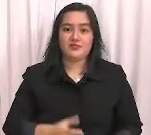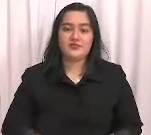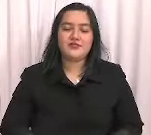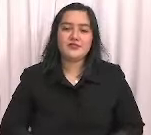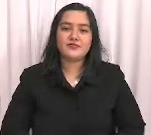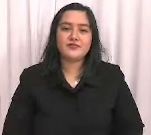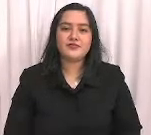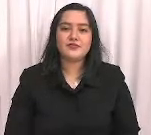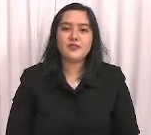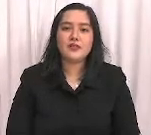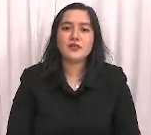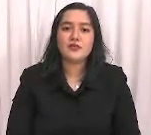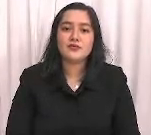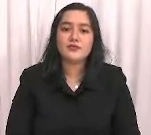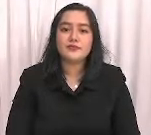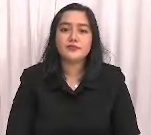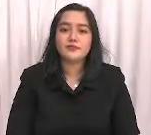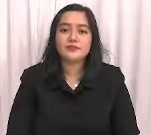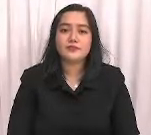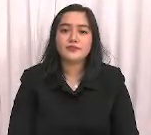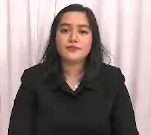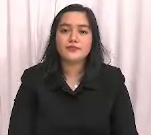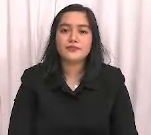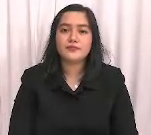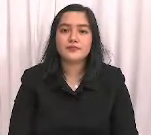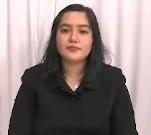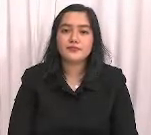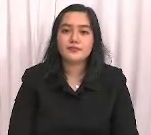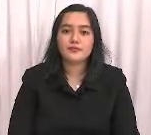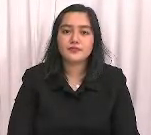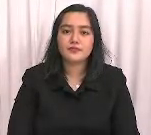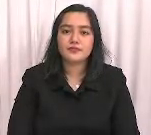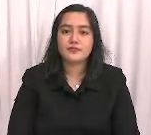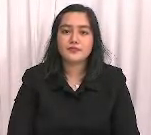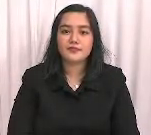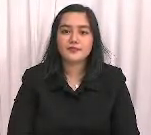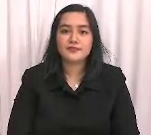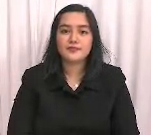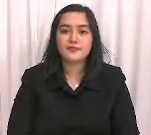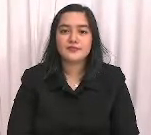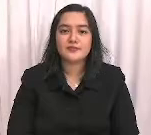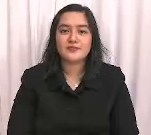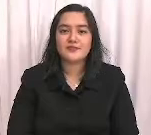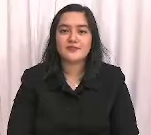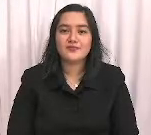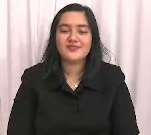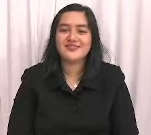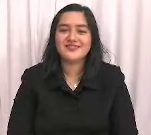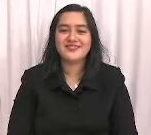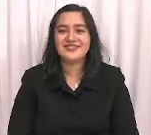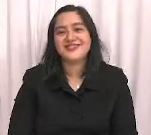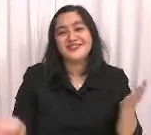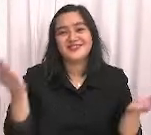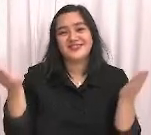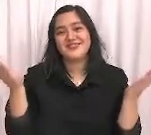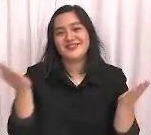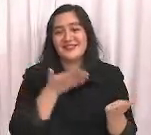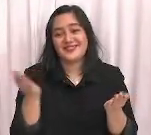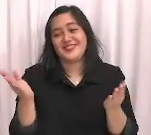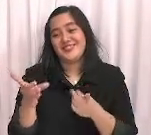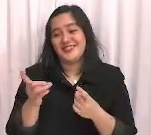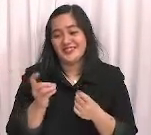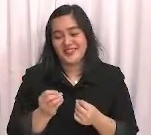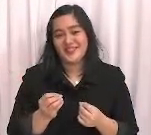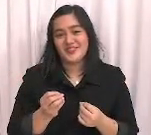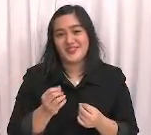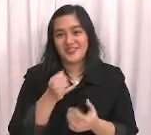sukli. Kapalit. You see? Amen. Hindi kapalit, sukli. Isang daan pa lang ang binibigay mo, naghahanap ka na kaagad